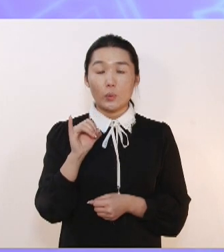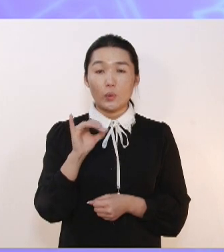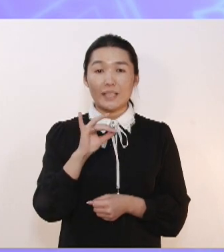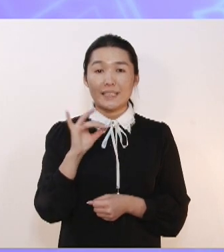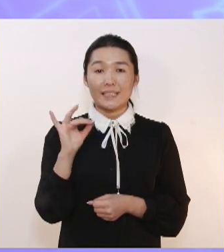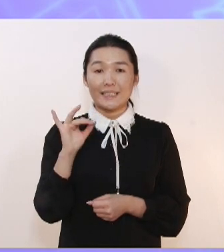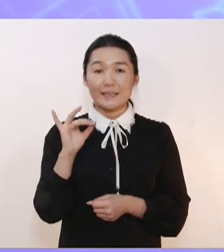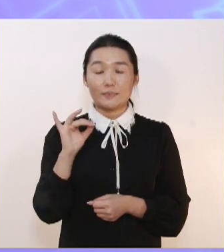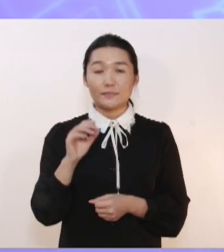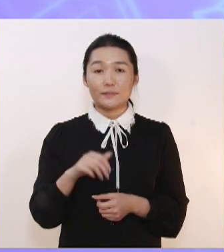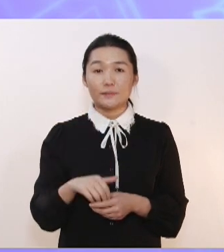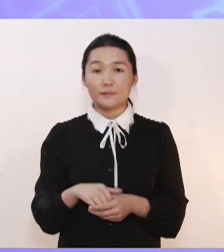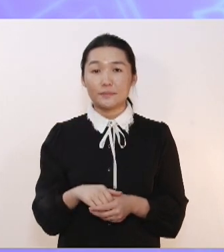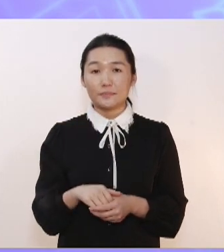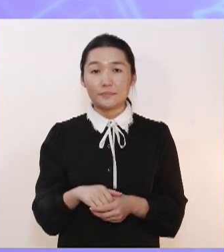И.